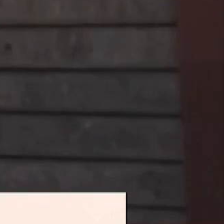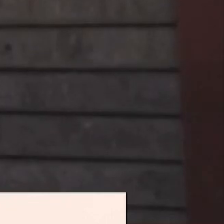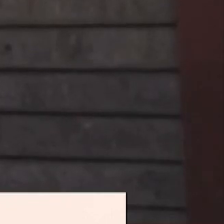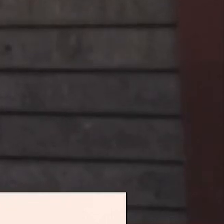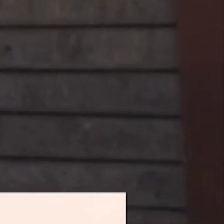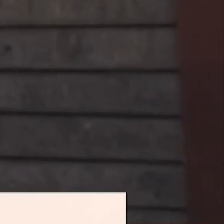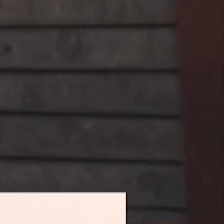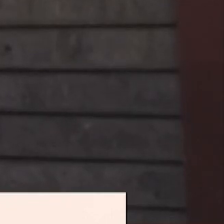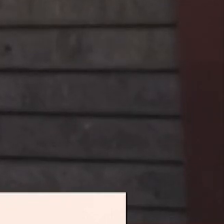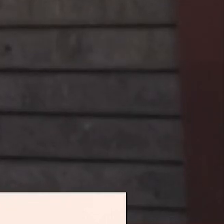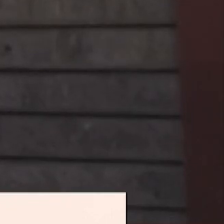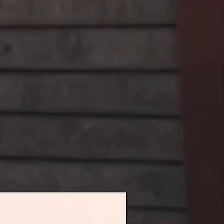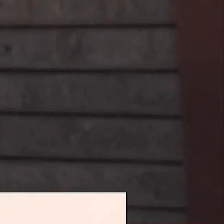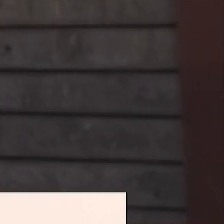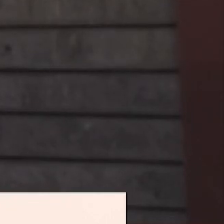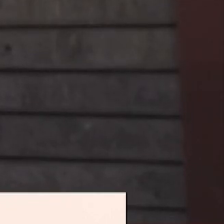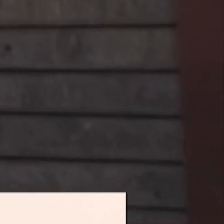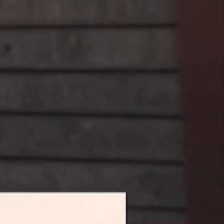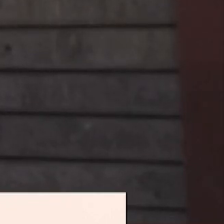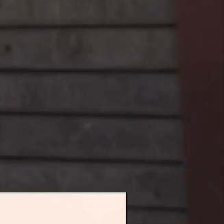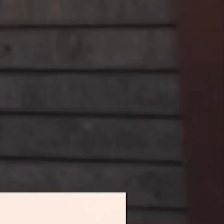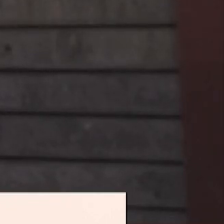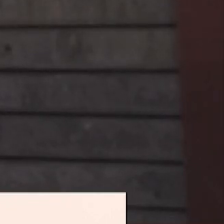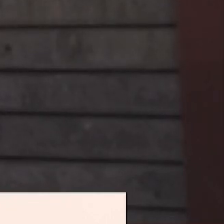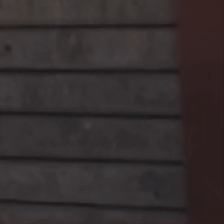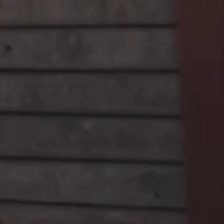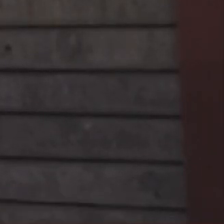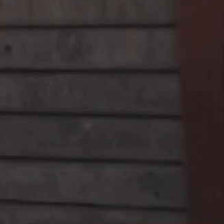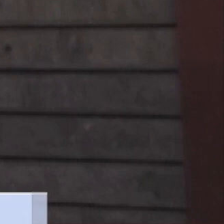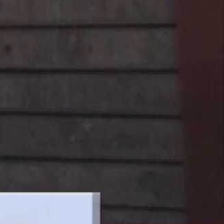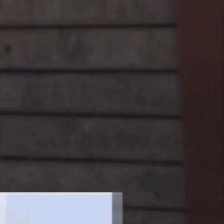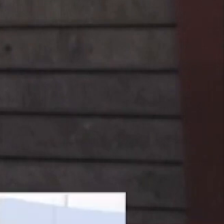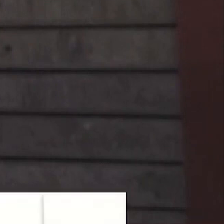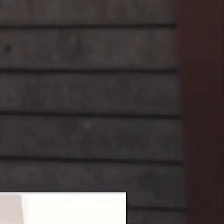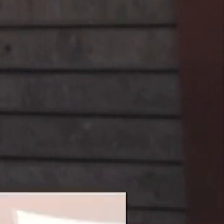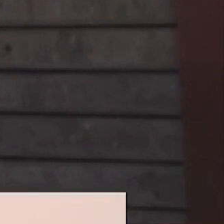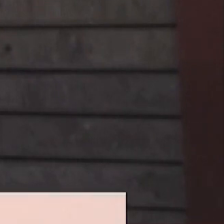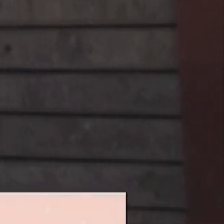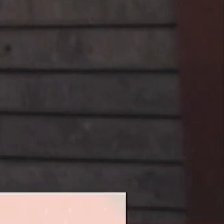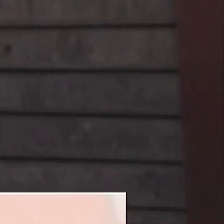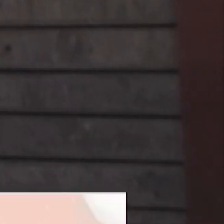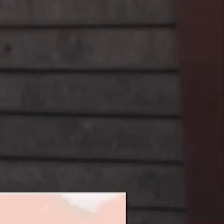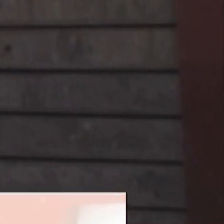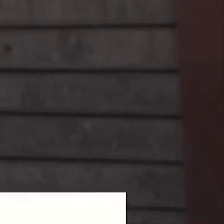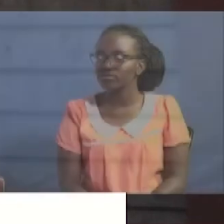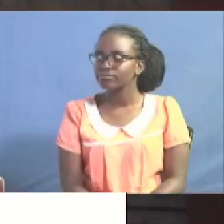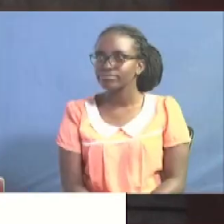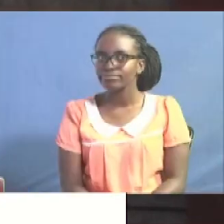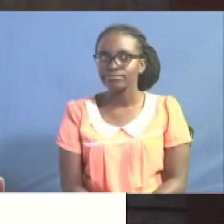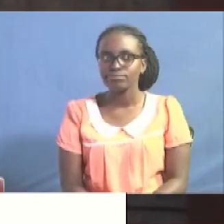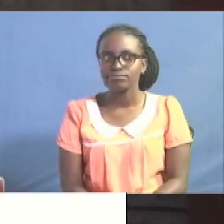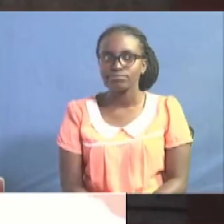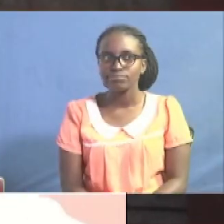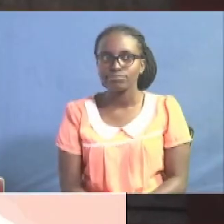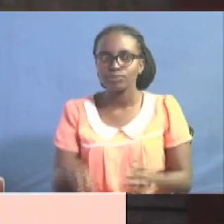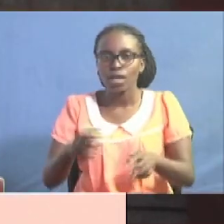Shule ya upili ya wavulana ya Kerugoya katika kaunti ya Kirinyaga inakabiliwa na hasara kubwa baada ya moto kuteketeza bweni